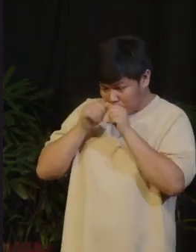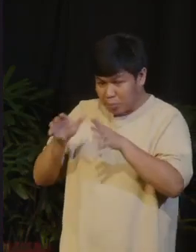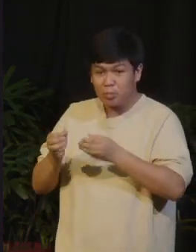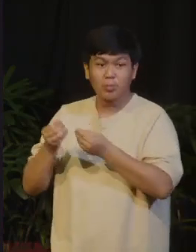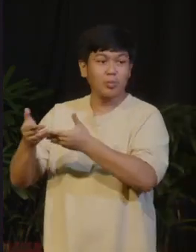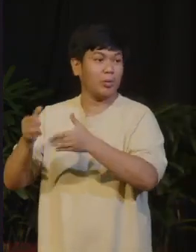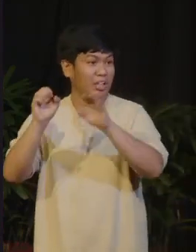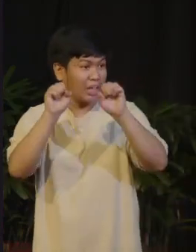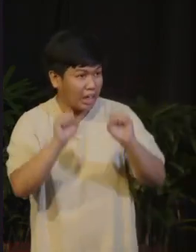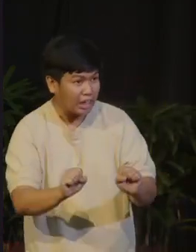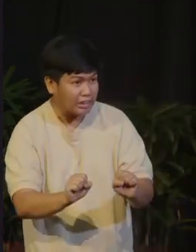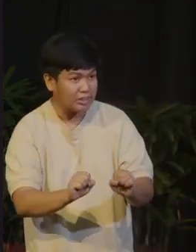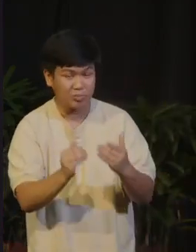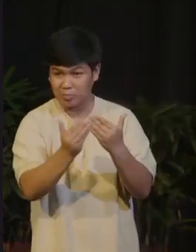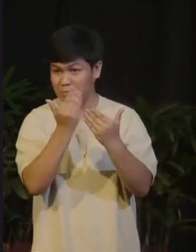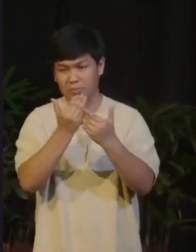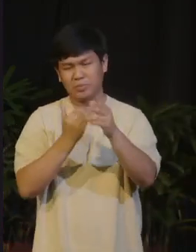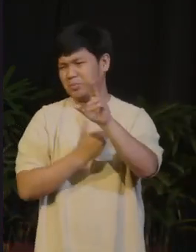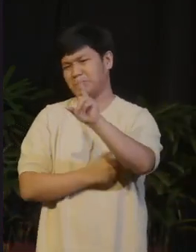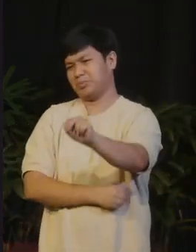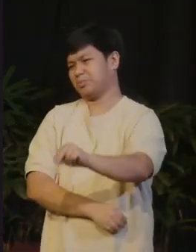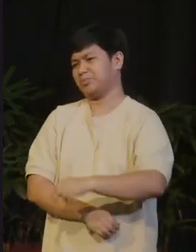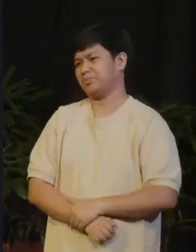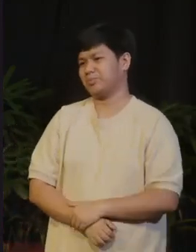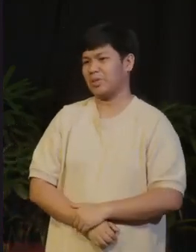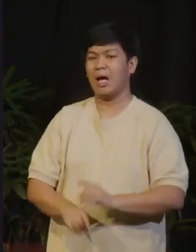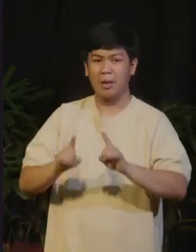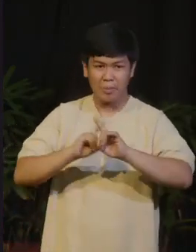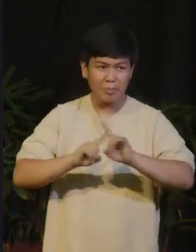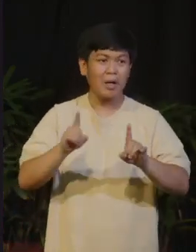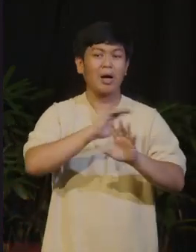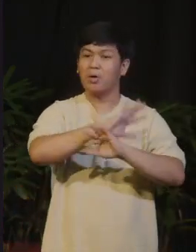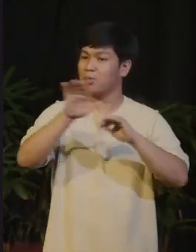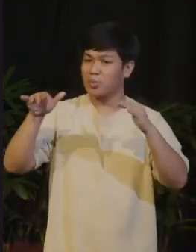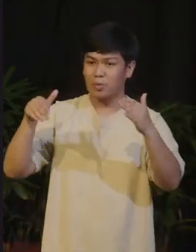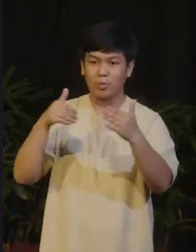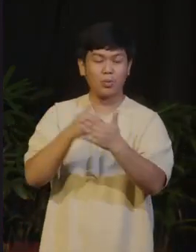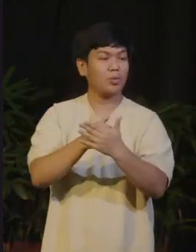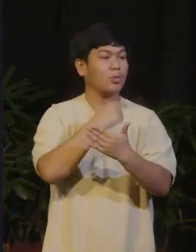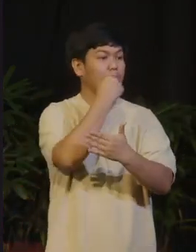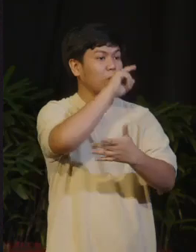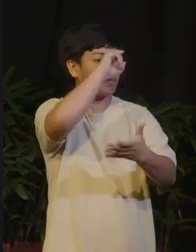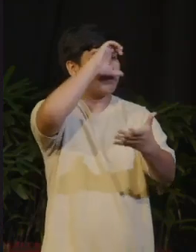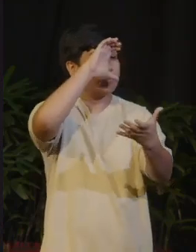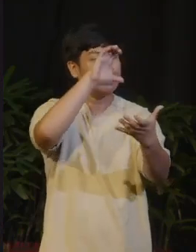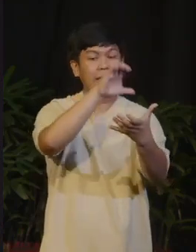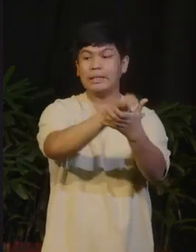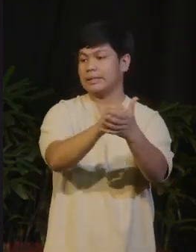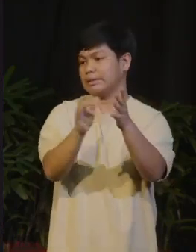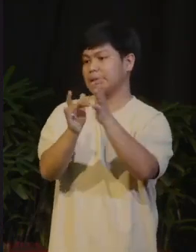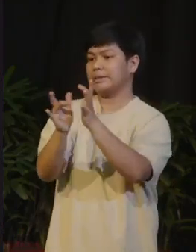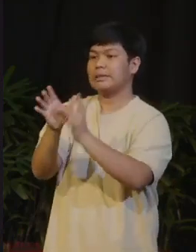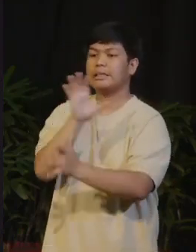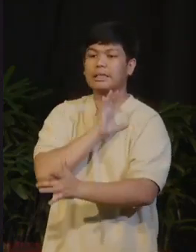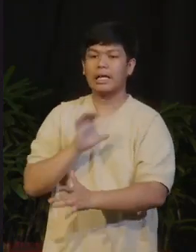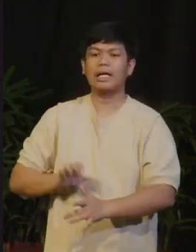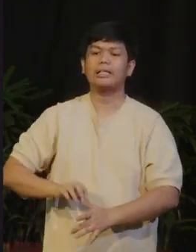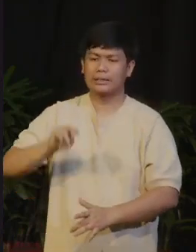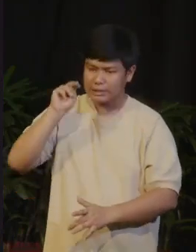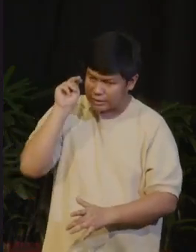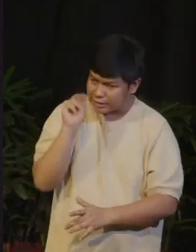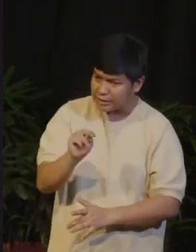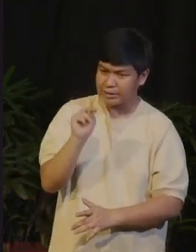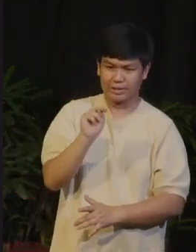Ganun po dapat ang diwa ng lahat ng mga sumusunod sa ating Panginoon. At yung